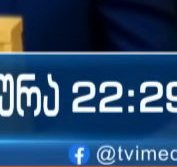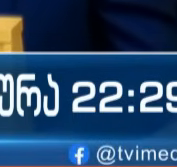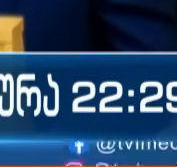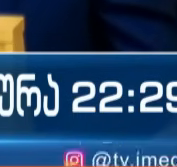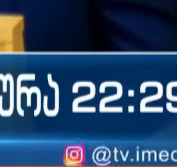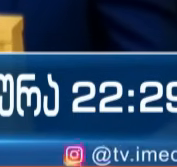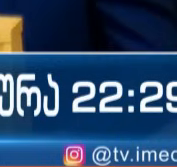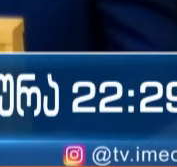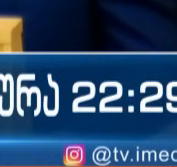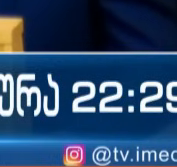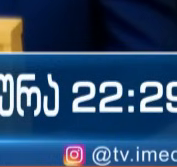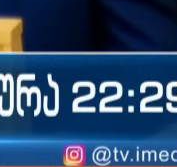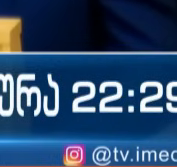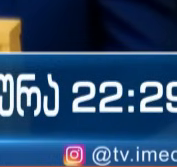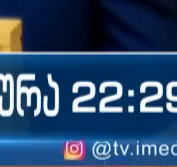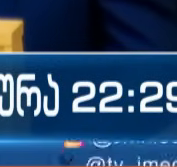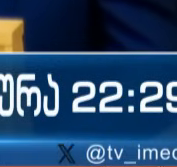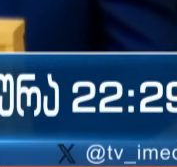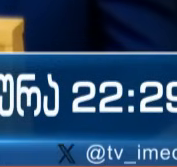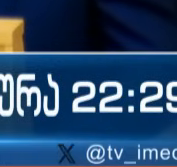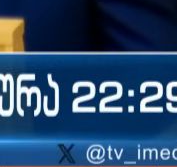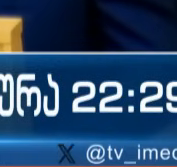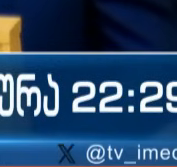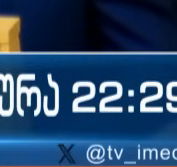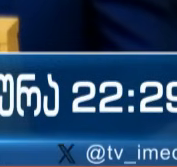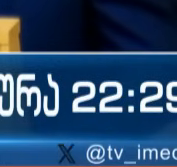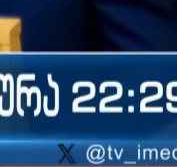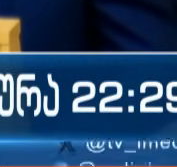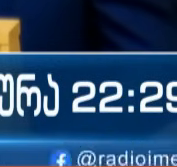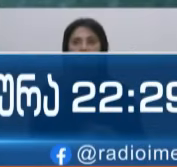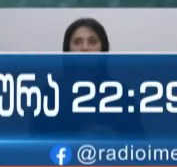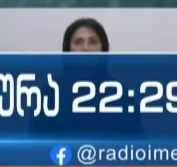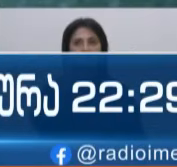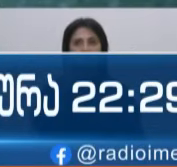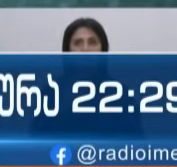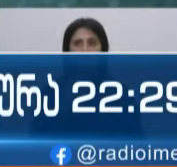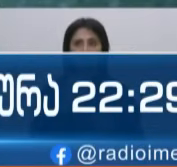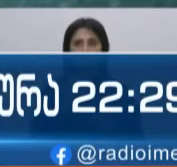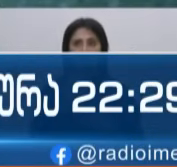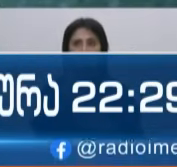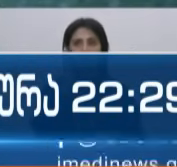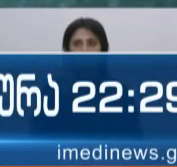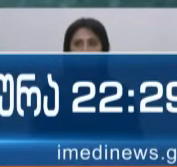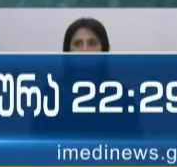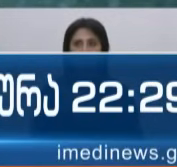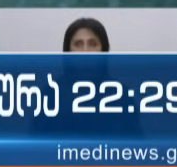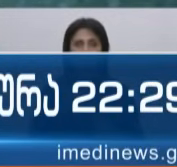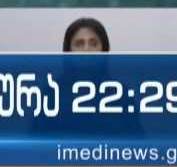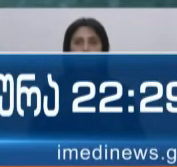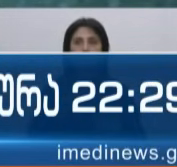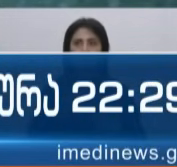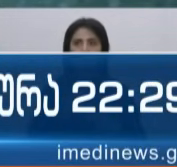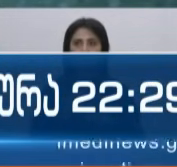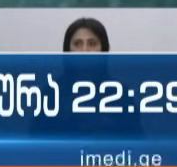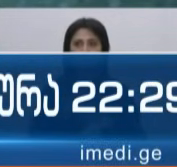Რეგისტრაცია გაიარა პარლამენტის 105-მა წევრმა, კვორუმი არის. სადამ გადავალთ კენჭისხის ხვრაზე, გეტყვით ხვალინდენ განრიგს, ხვალ გვექნება პლენარული